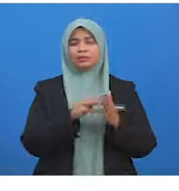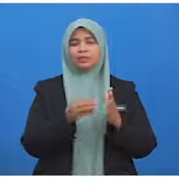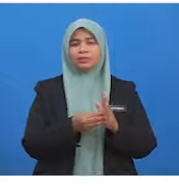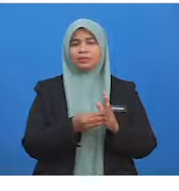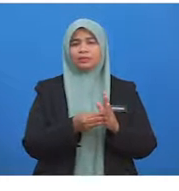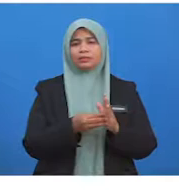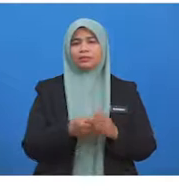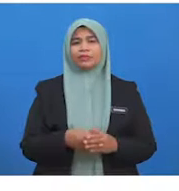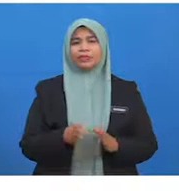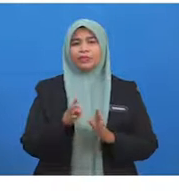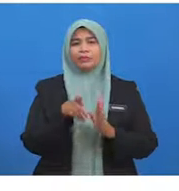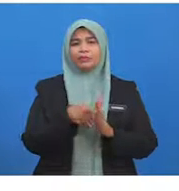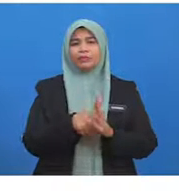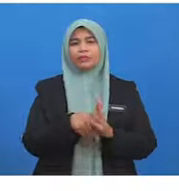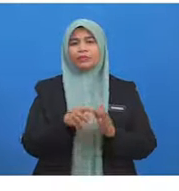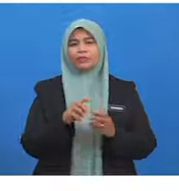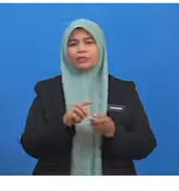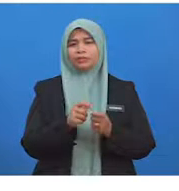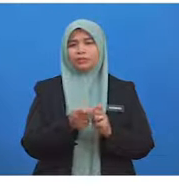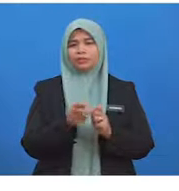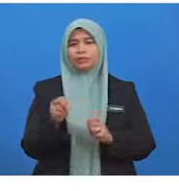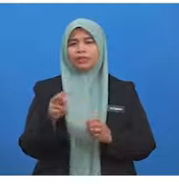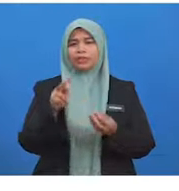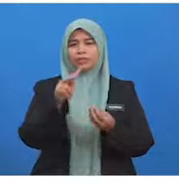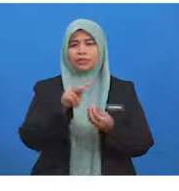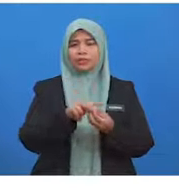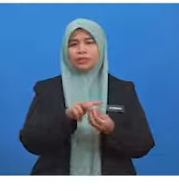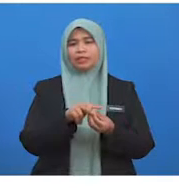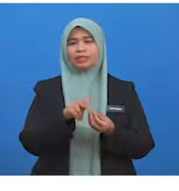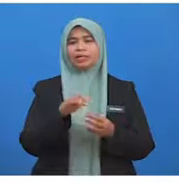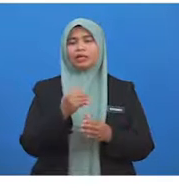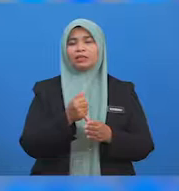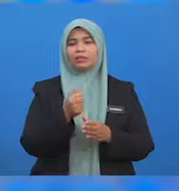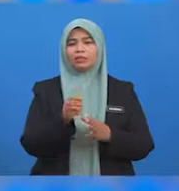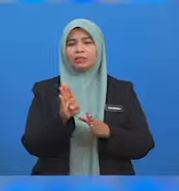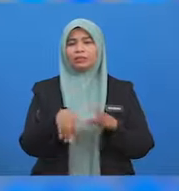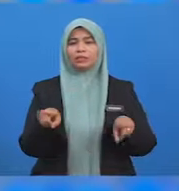bermaksud berturutan kesan atau bersamaan.